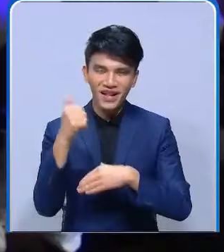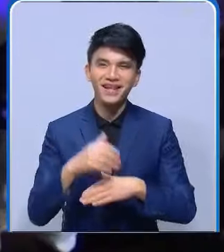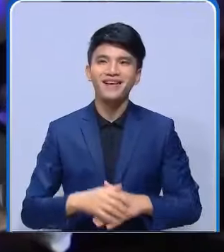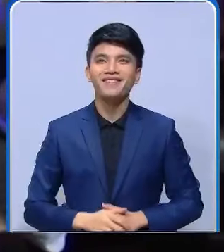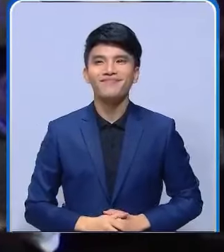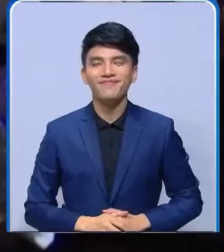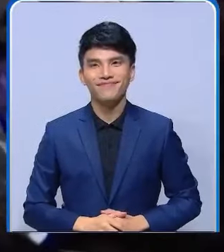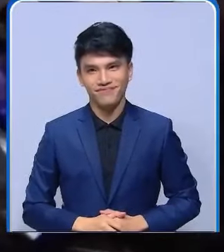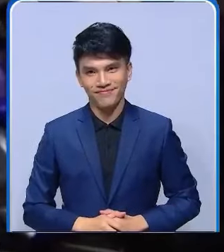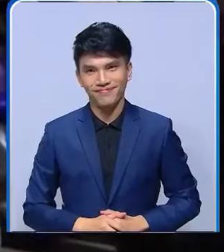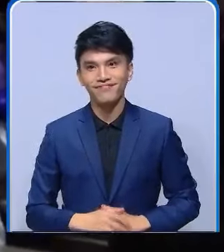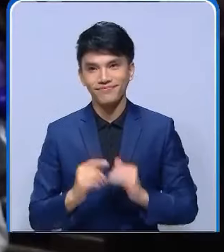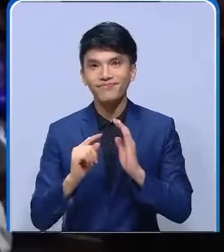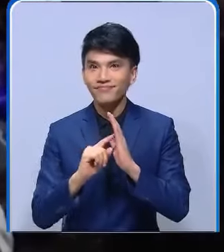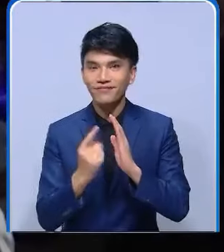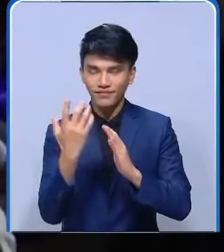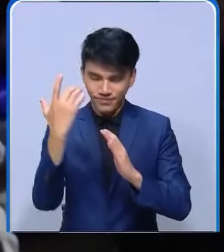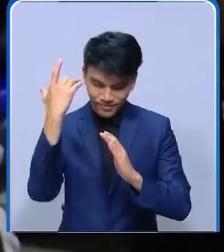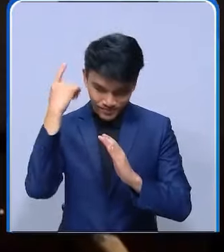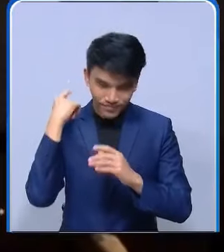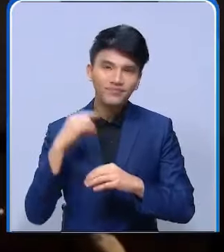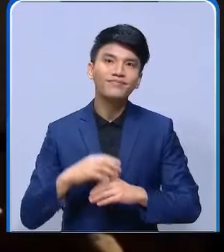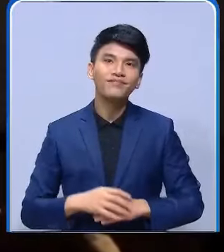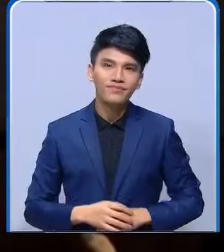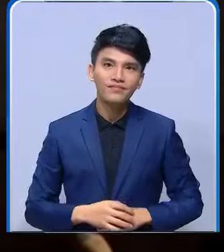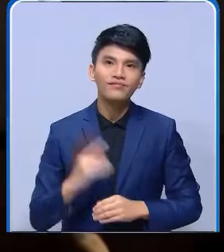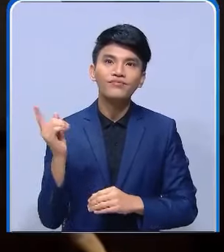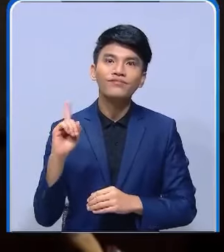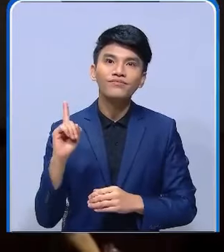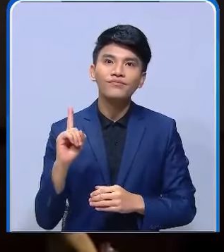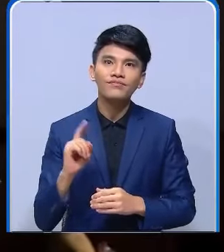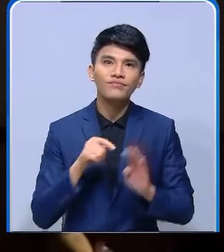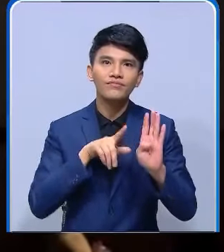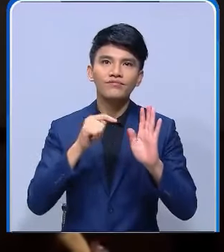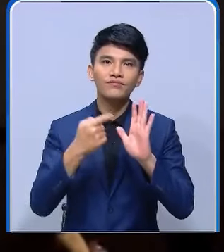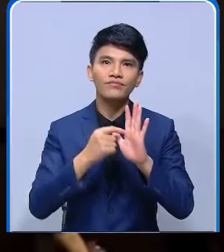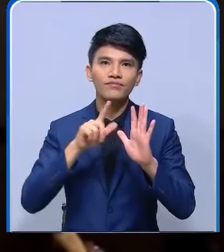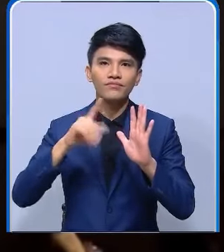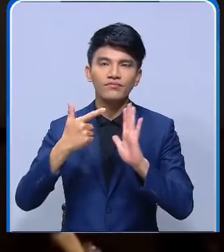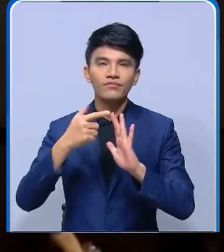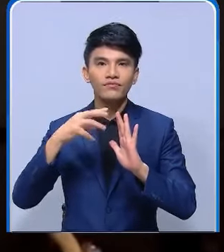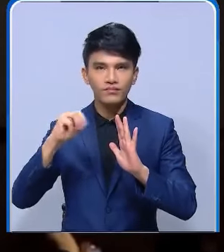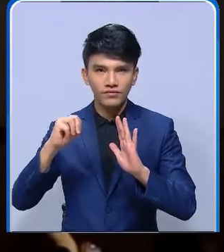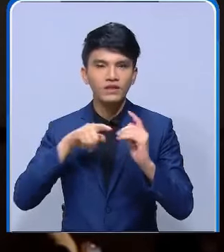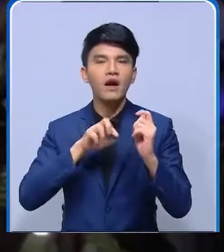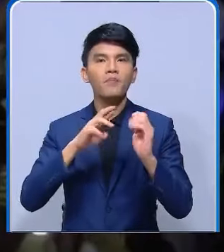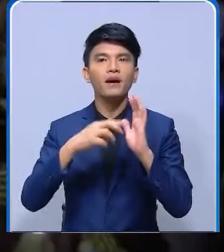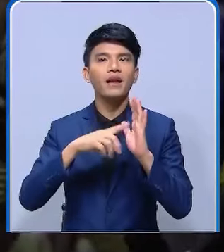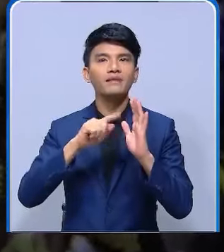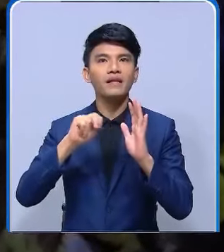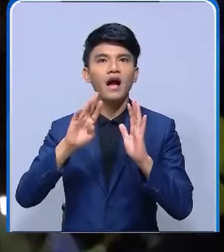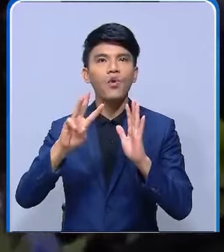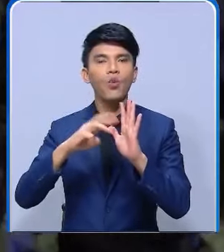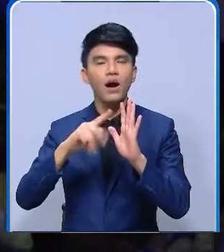ซึ่งลูกแรกเนี่ยเมื่อวานนี้เนี่ยขึ้นที่บ้านตันชุมตำบลและอำเภอรัตนวาปีนะคะเวล